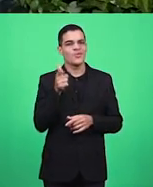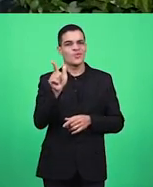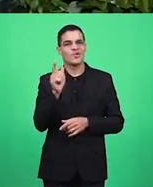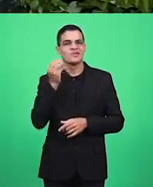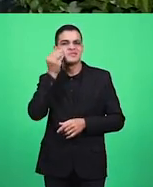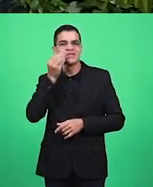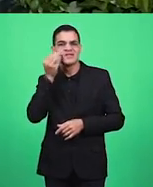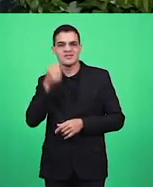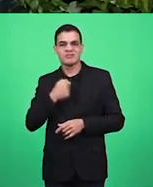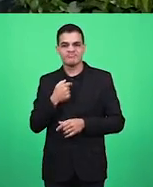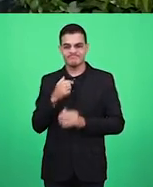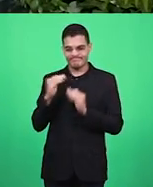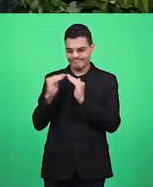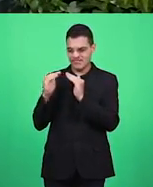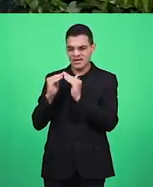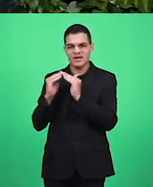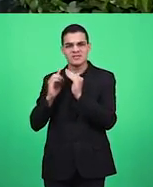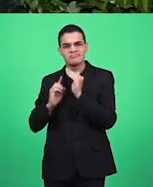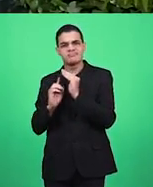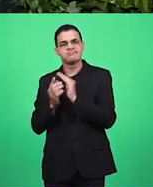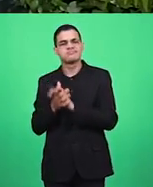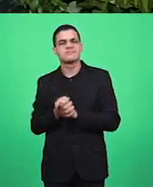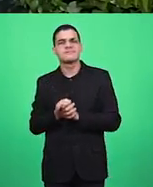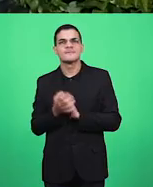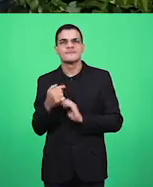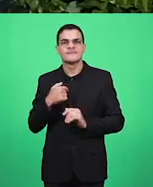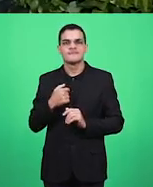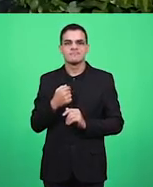я был дома у себя, и одна